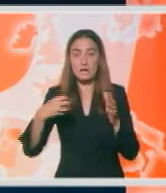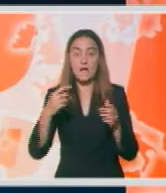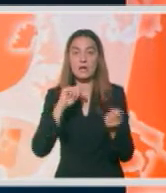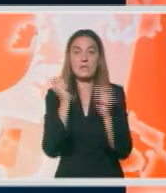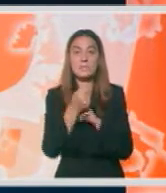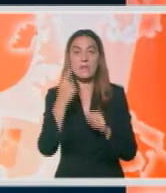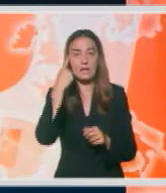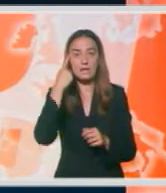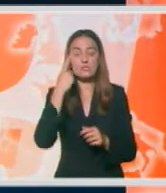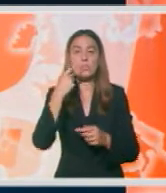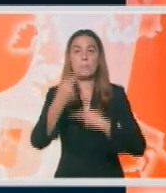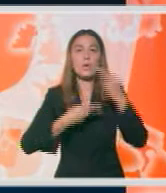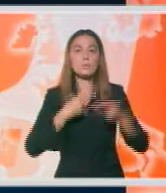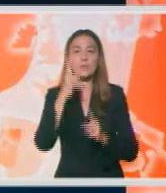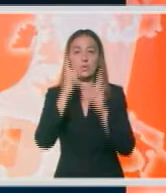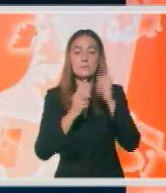kinesku proizvodnu industriju. Gledamo prilog Glasa Amerike.